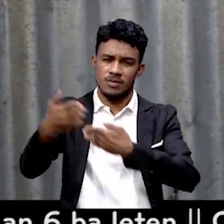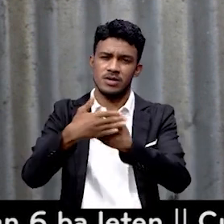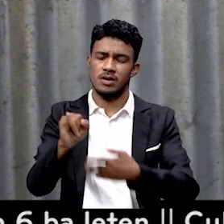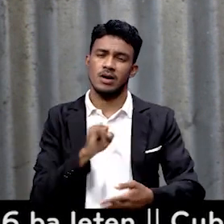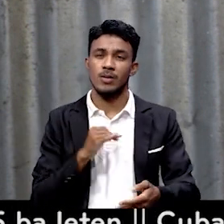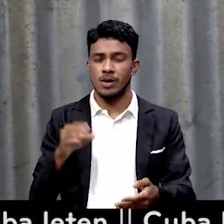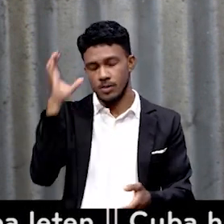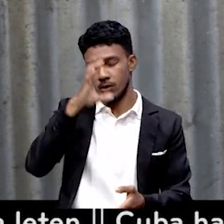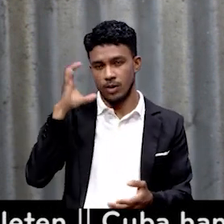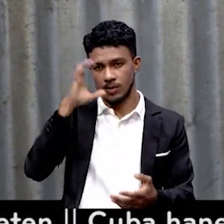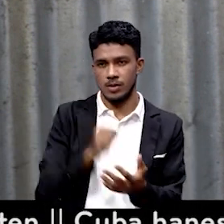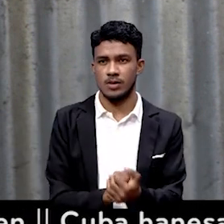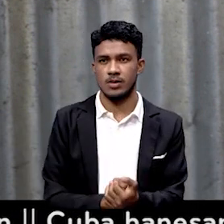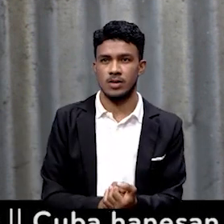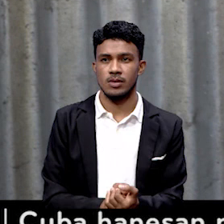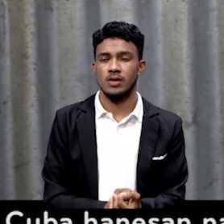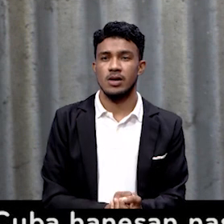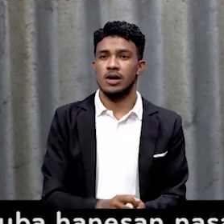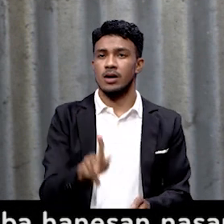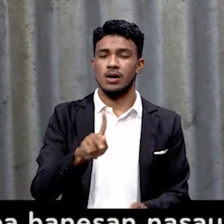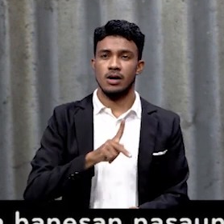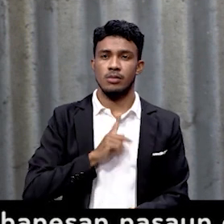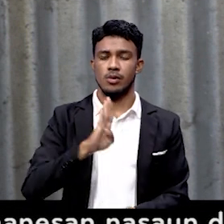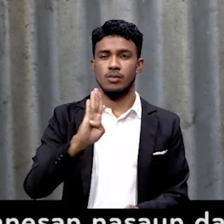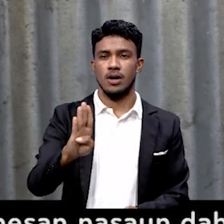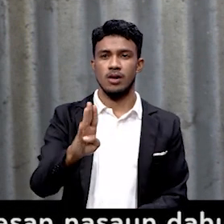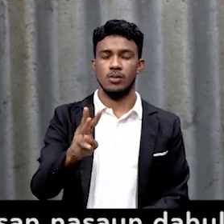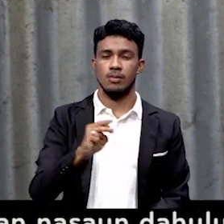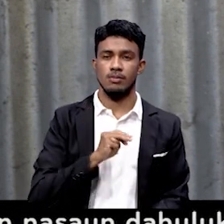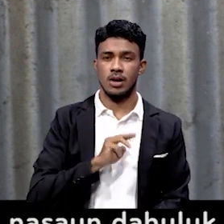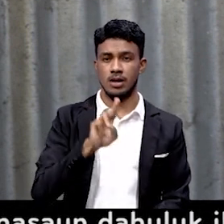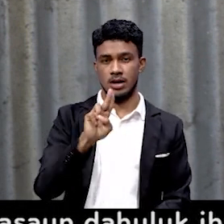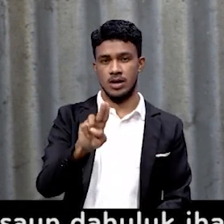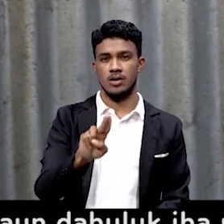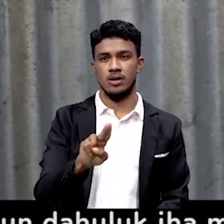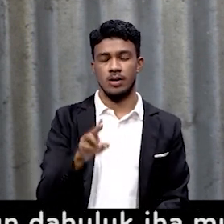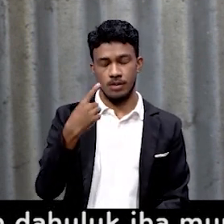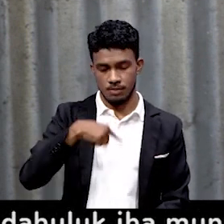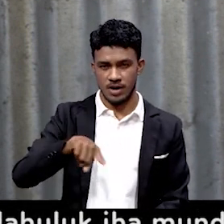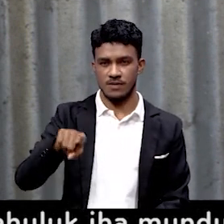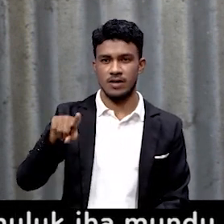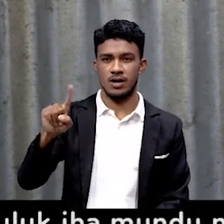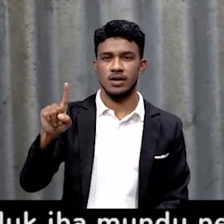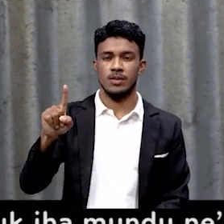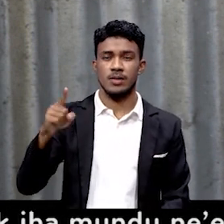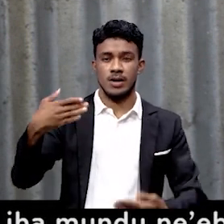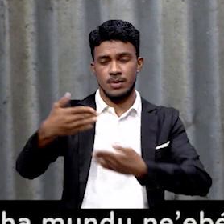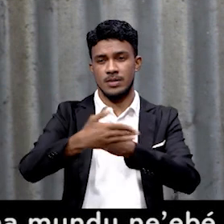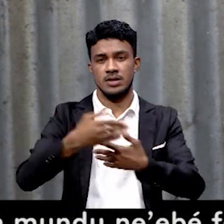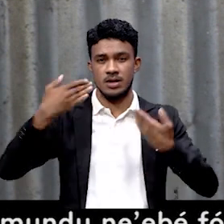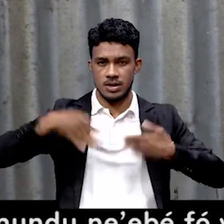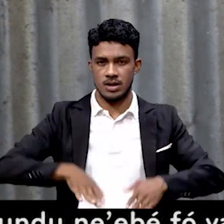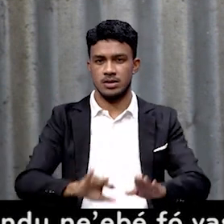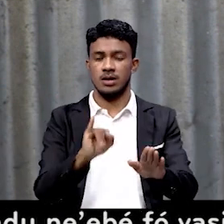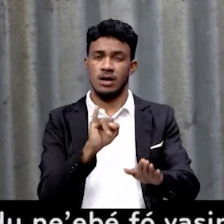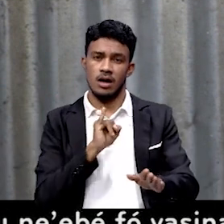ko kam po baro man le wana tum phal ba be thasi bu au